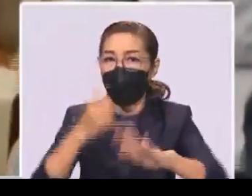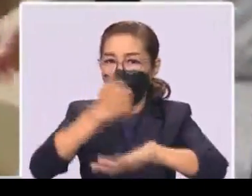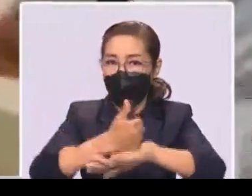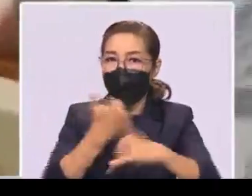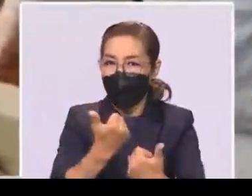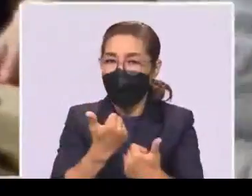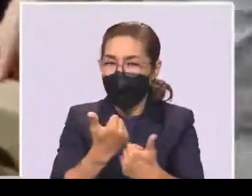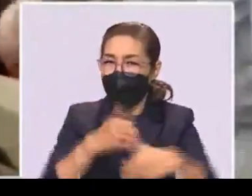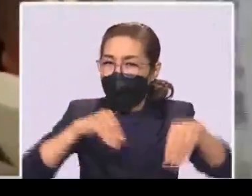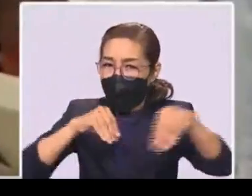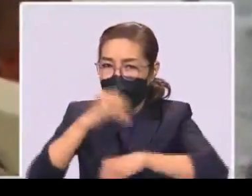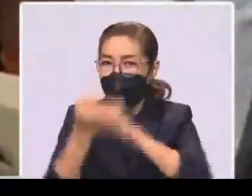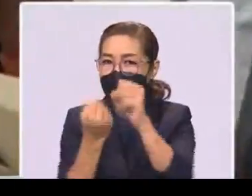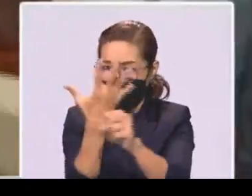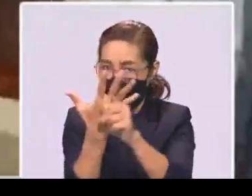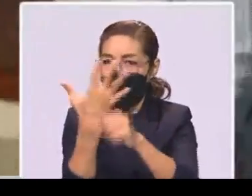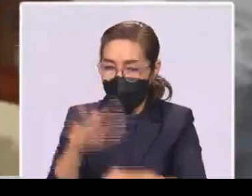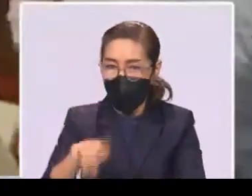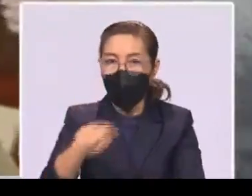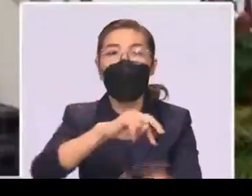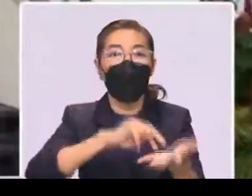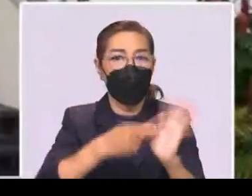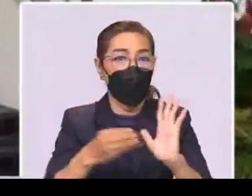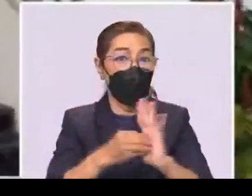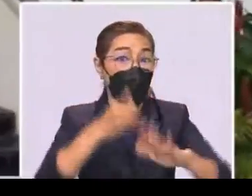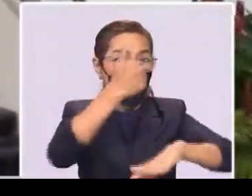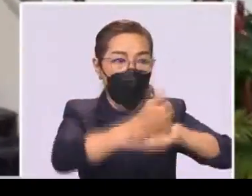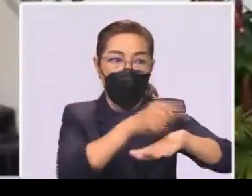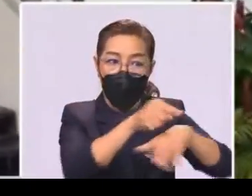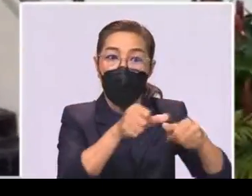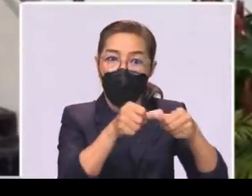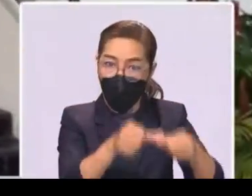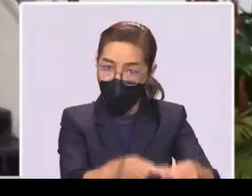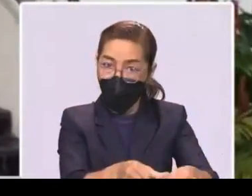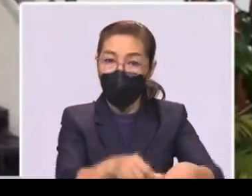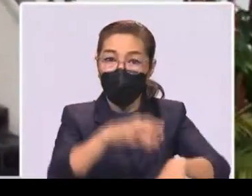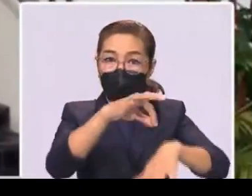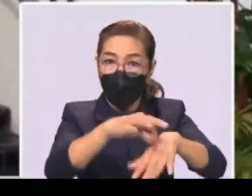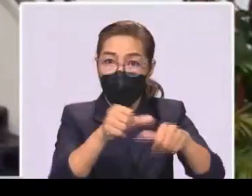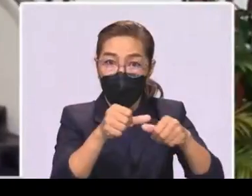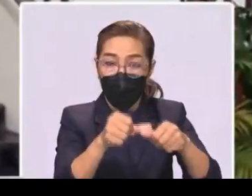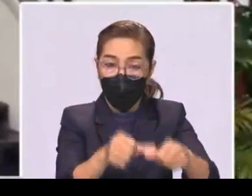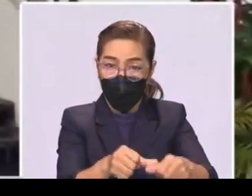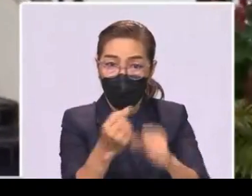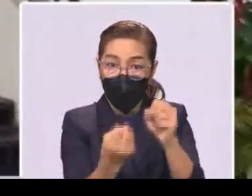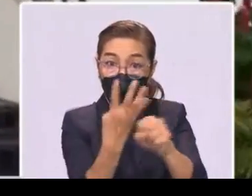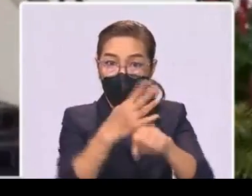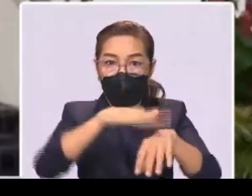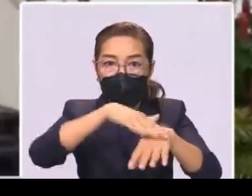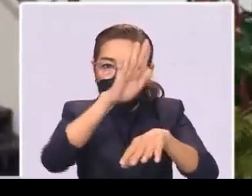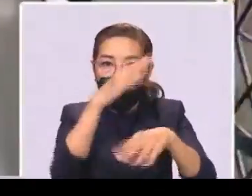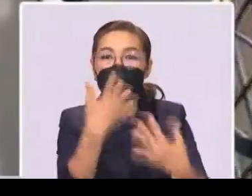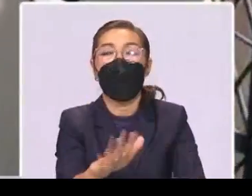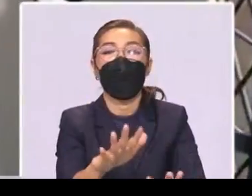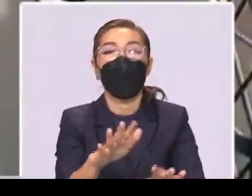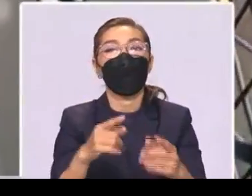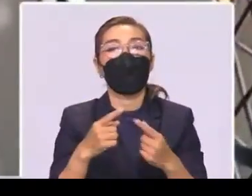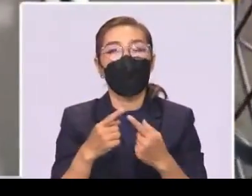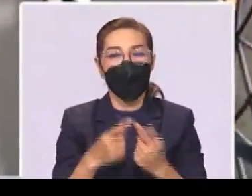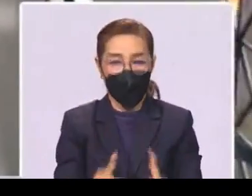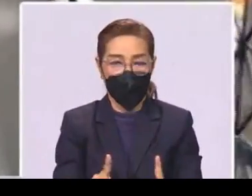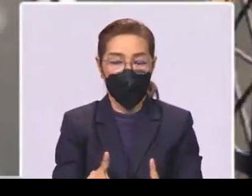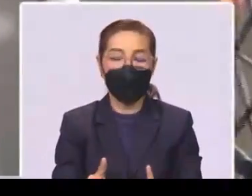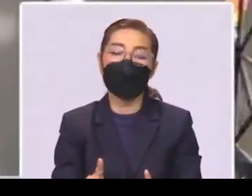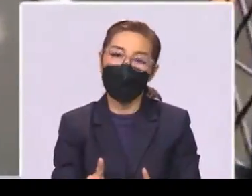อัศวินขวัญเมืองนี่ถือว่าเป็นผู้ว่ากทมที่อยู่นานนะเนี่ยอือยู่เกินเวลาวาระปกติทั่วไปะแต่ว่าเนื่อง